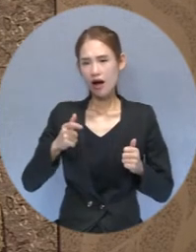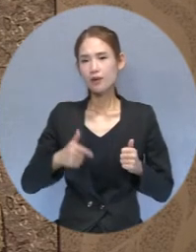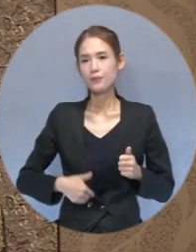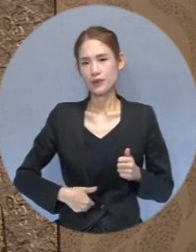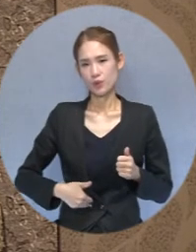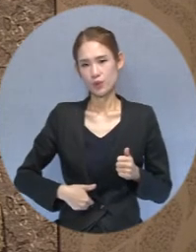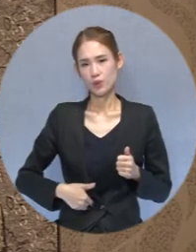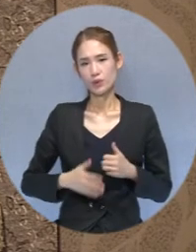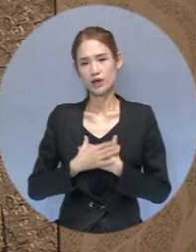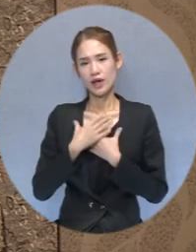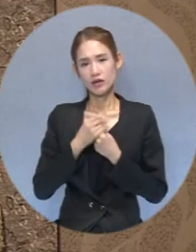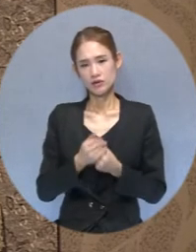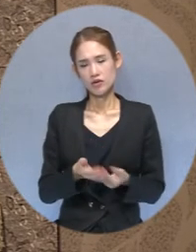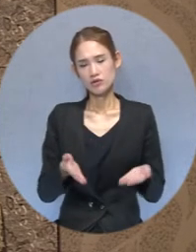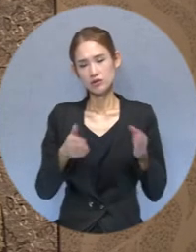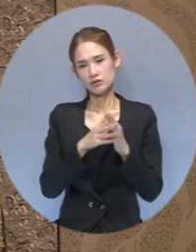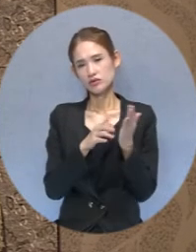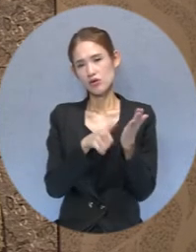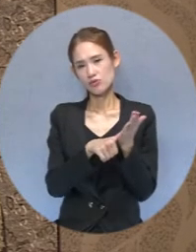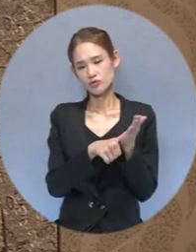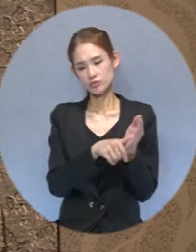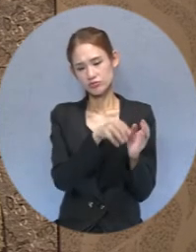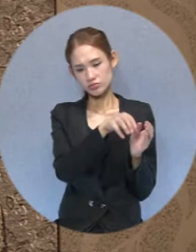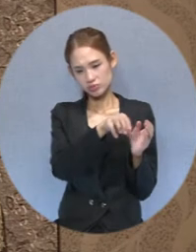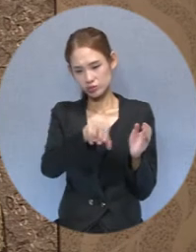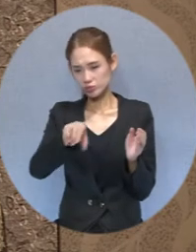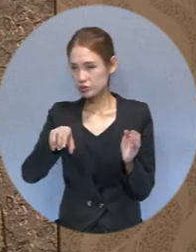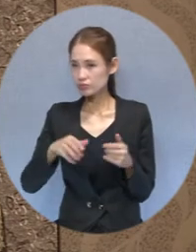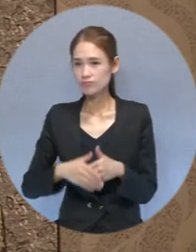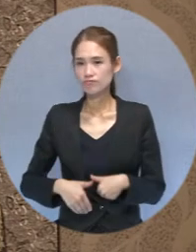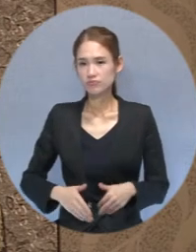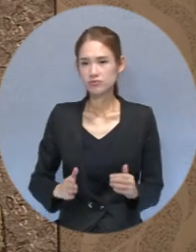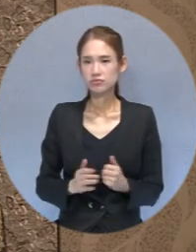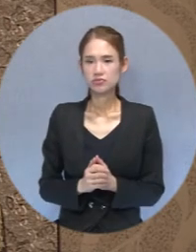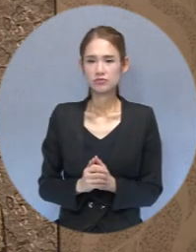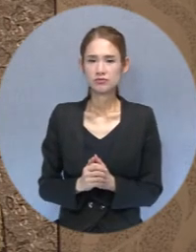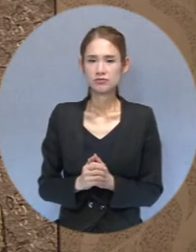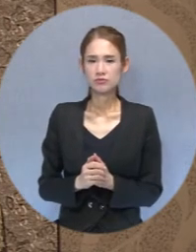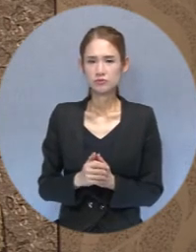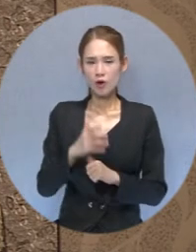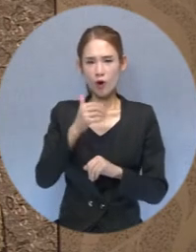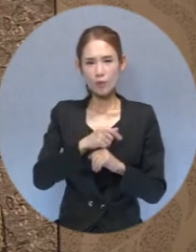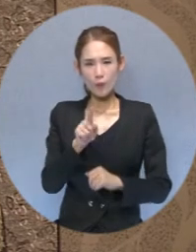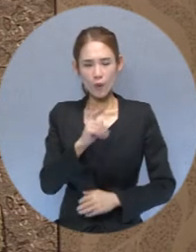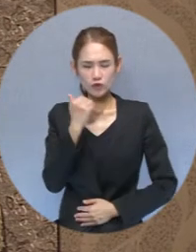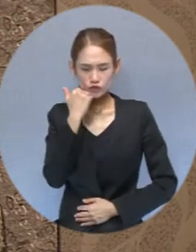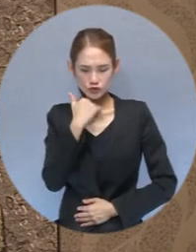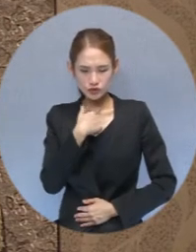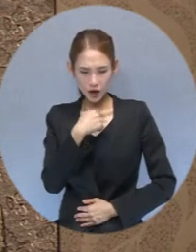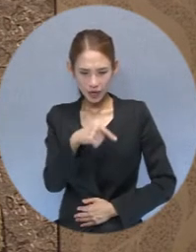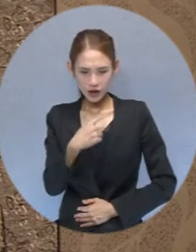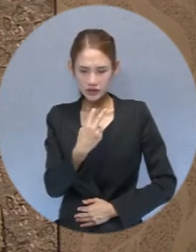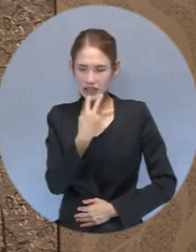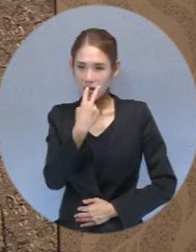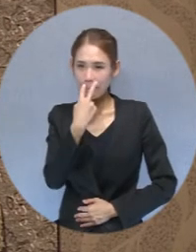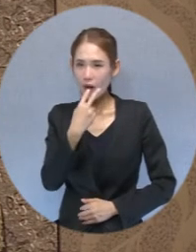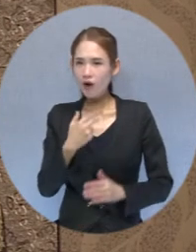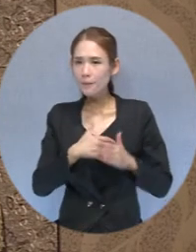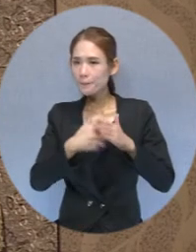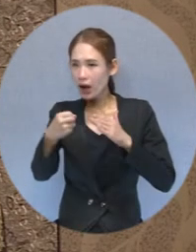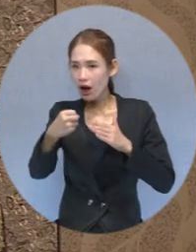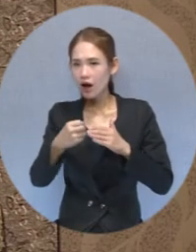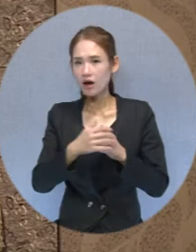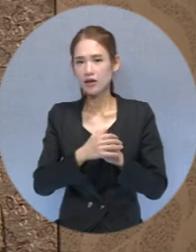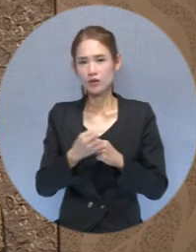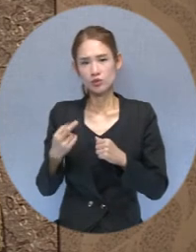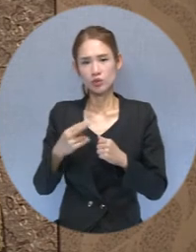놓고 뭘 한다고 해도 결국은 내가 이게 누군가의 목숨을 앗아갈 수가 있고